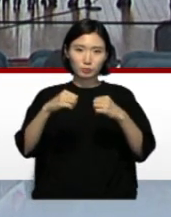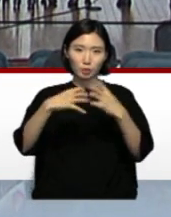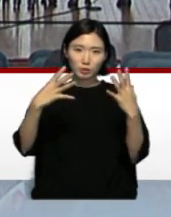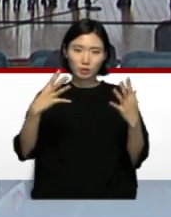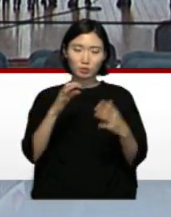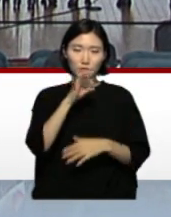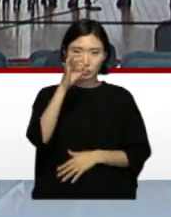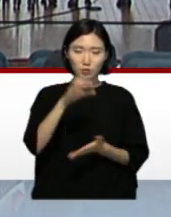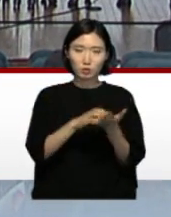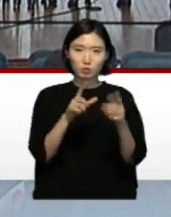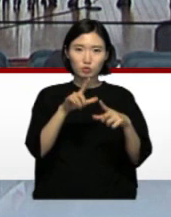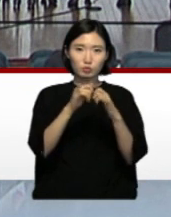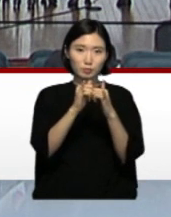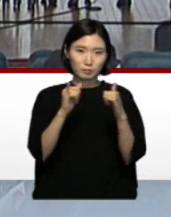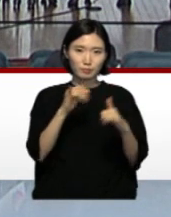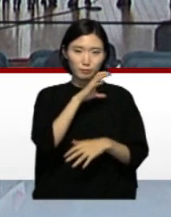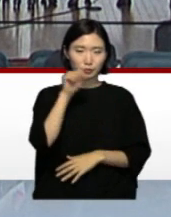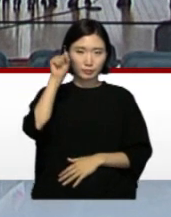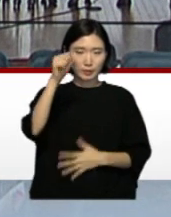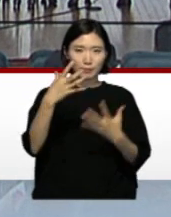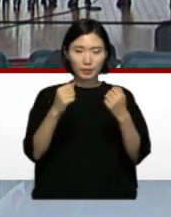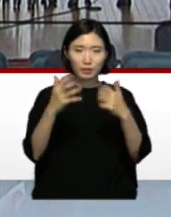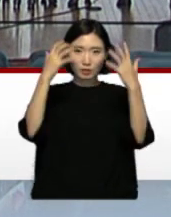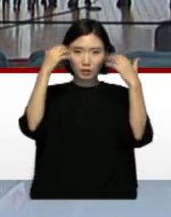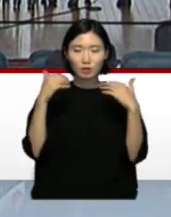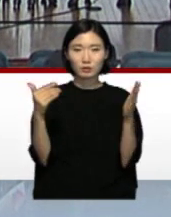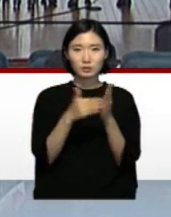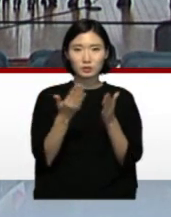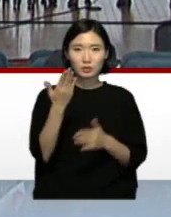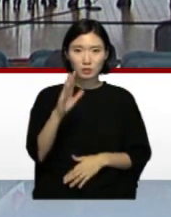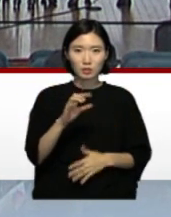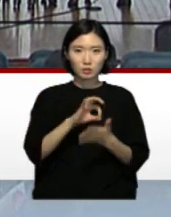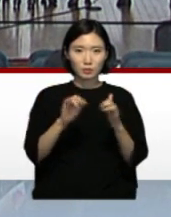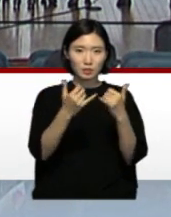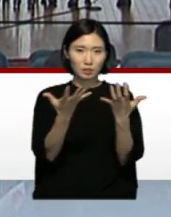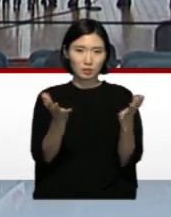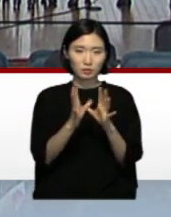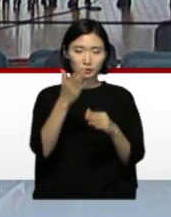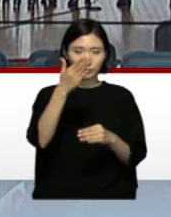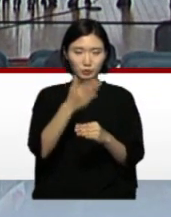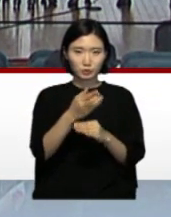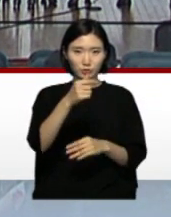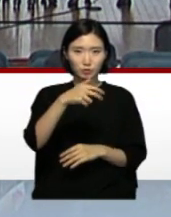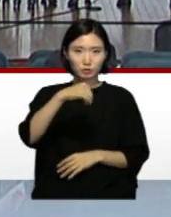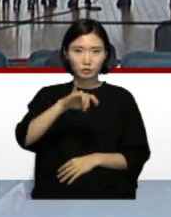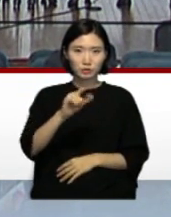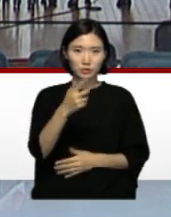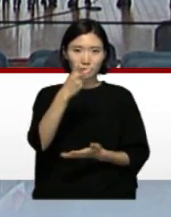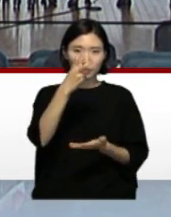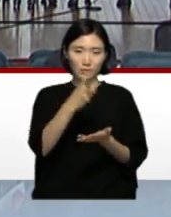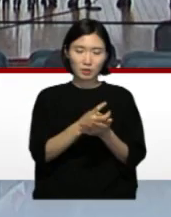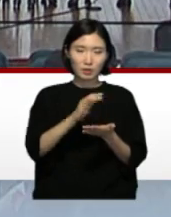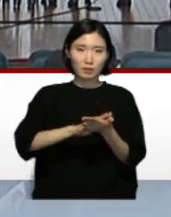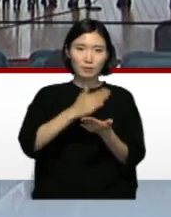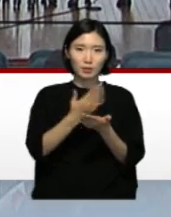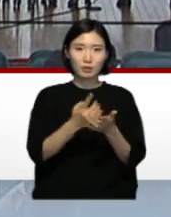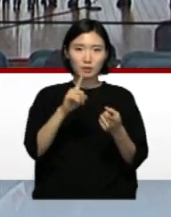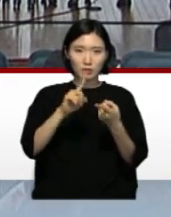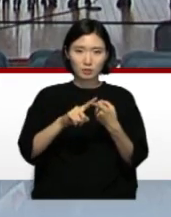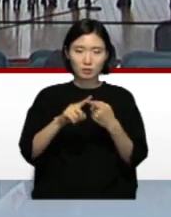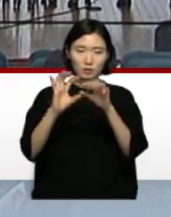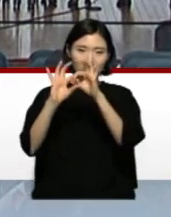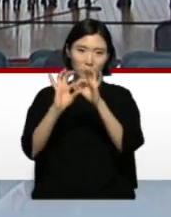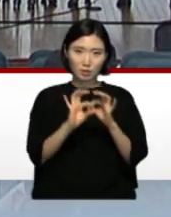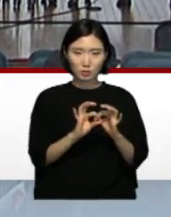불만이 이만저만이 아니었는데요. 폭염은 끝났지만 소비자 단체를 중심으로 누진제 개편에 대한 논의는 여전히 뜨겁게